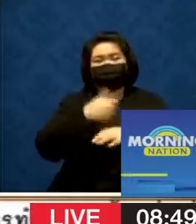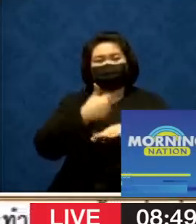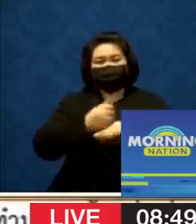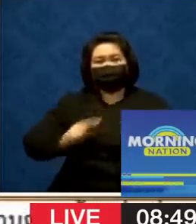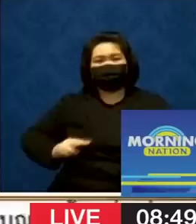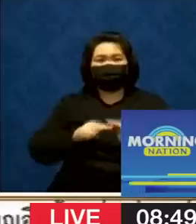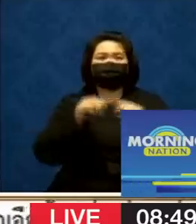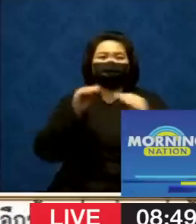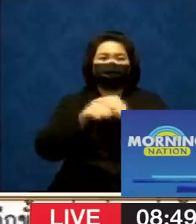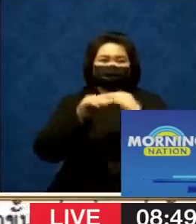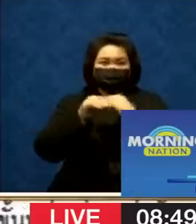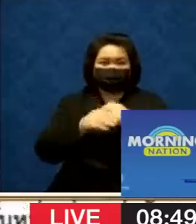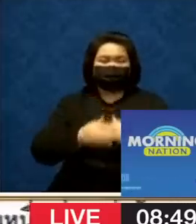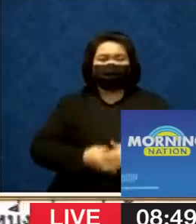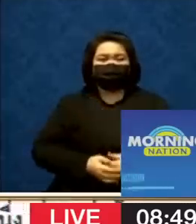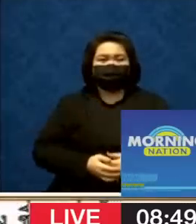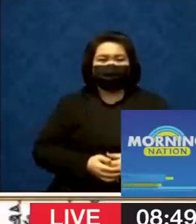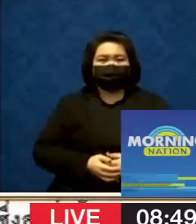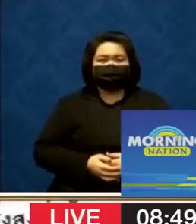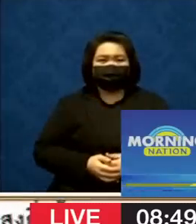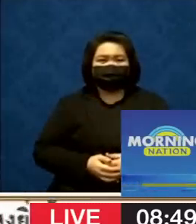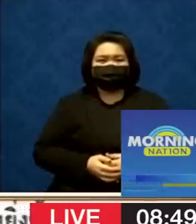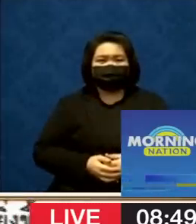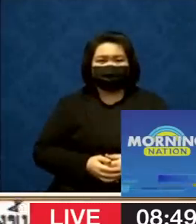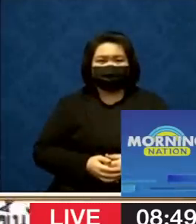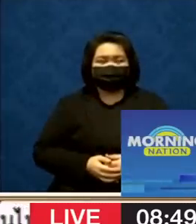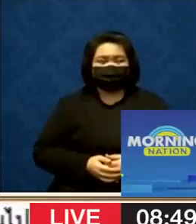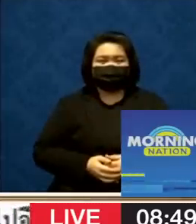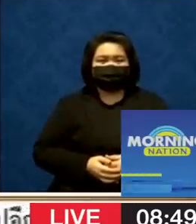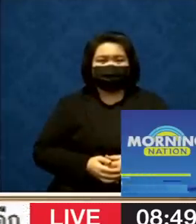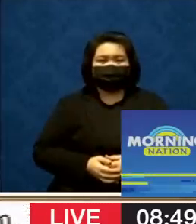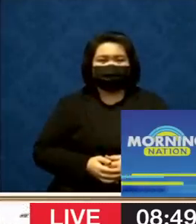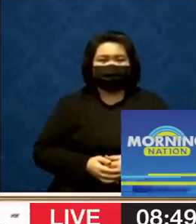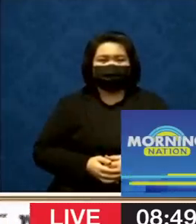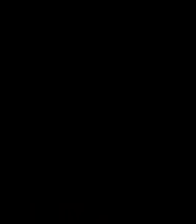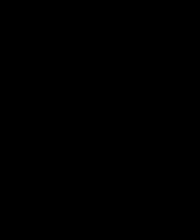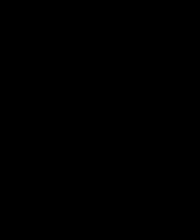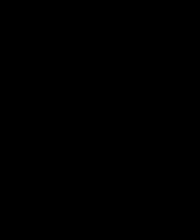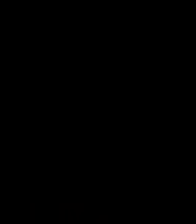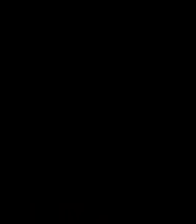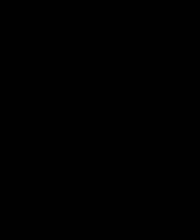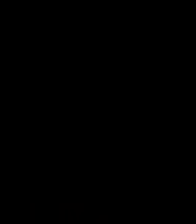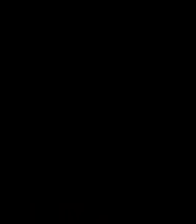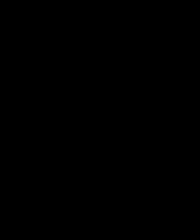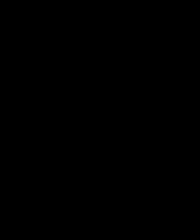กันนะคะว่าการอภิปราย15 16กุมภาพันธ์เนี่ยจะมีคลิปหลักฐานเด็ดอะไรบ้างนะคะ